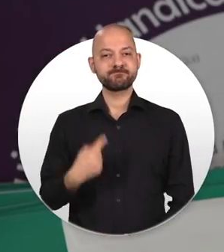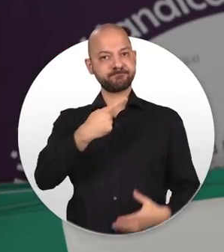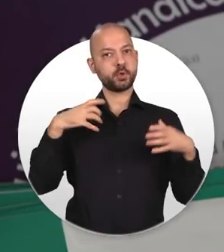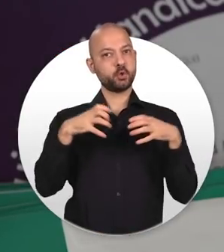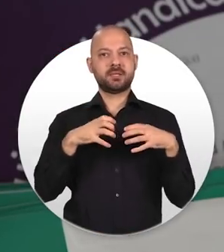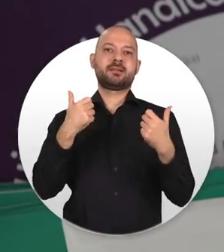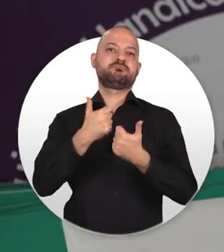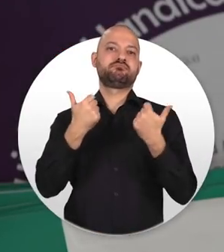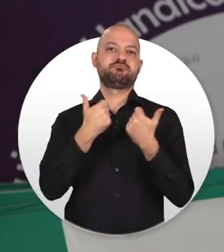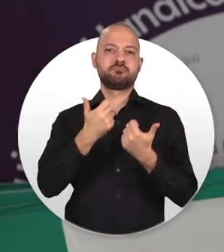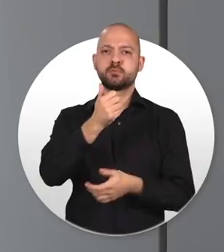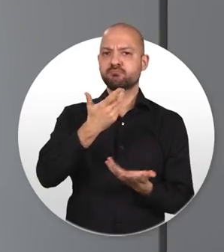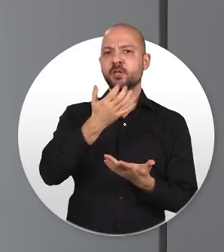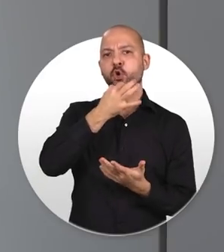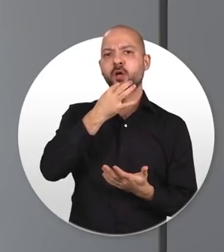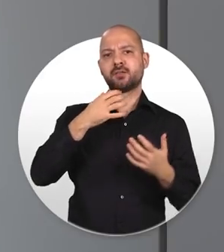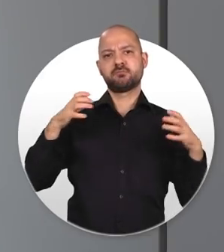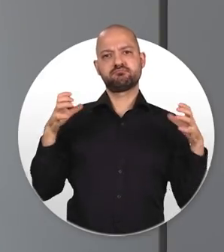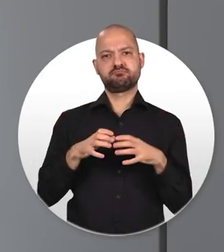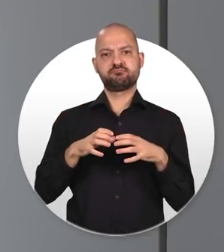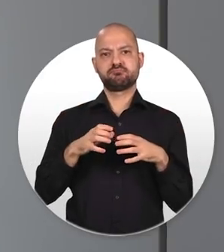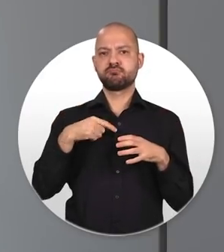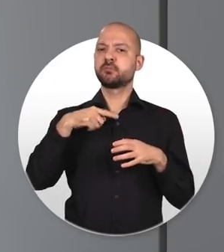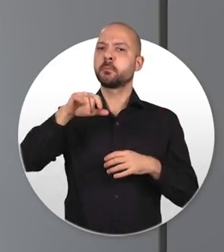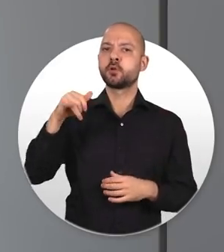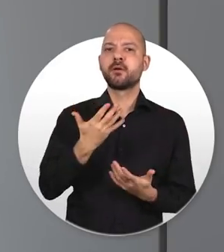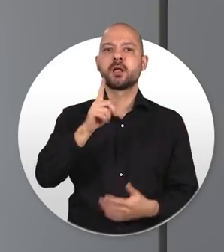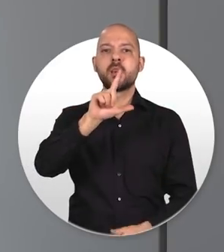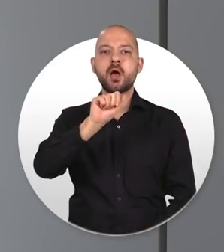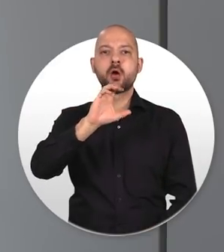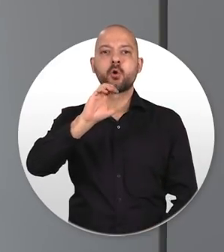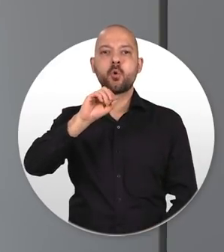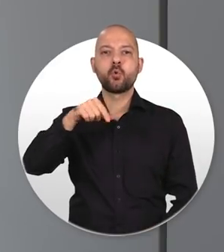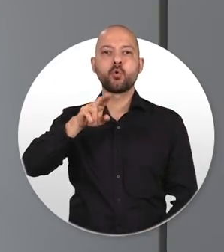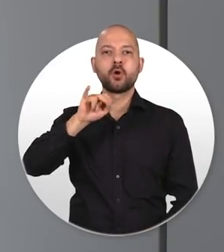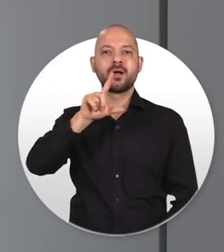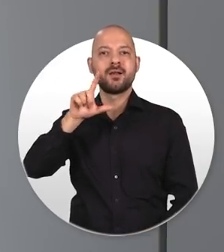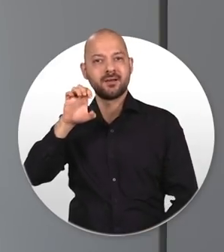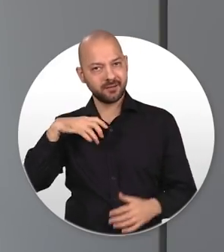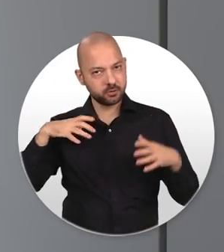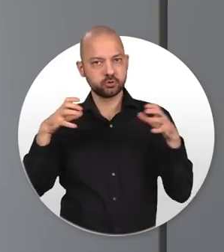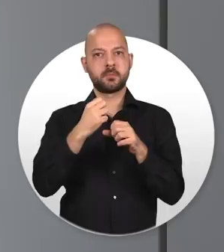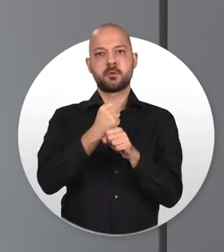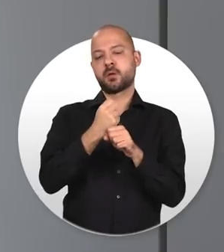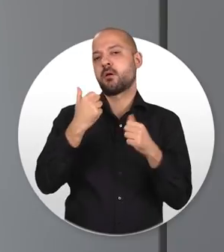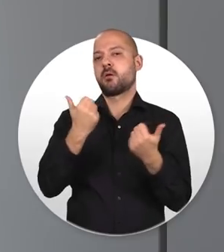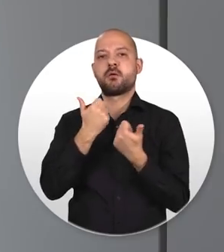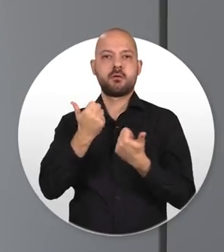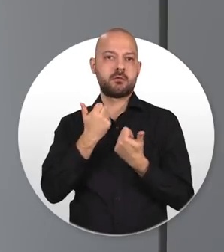Die Gruppe war immer flott. Von der Gruppe der Lunde. Wenn wir einmal gemerkt haben, von einem